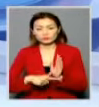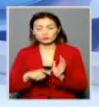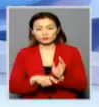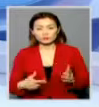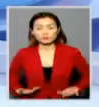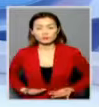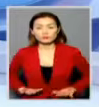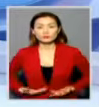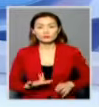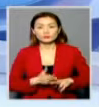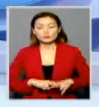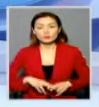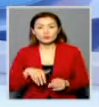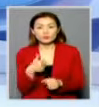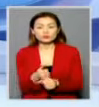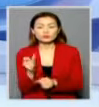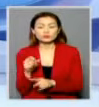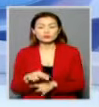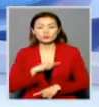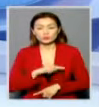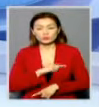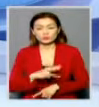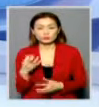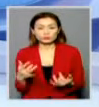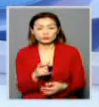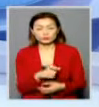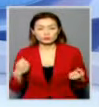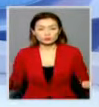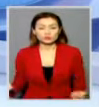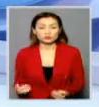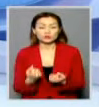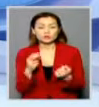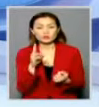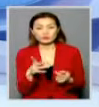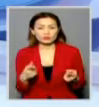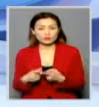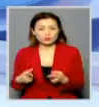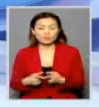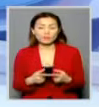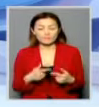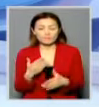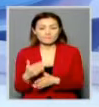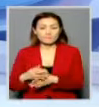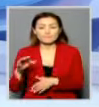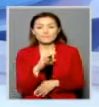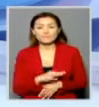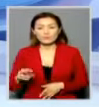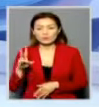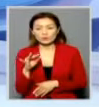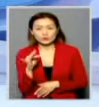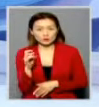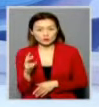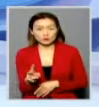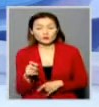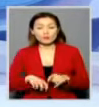тұр. Осы орайда ел президентінің тапсырмасына сай мұқтаж жандарды қолдау үшін пәтерді жалдау ақысын субсидиялау туралы Нұр Отан